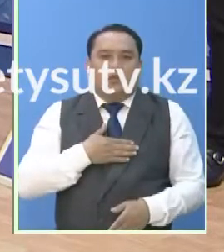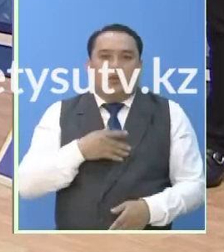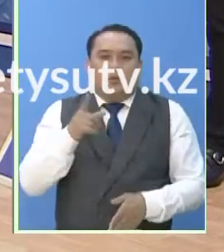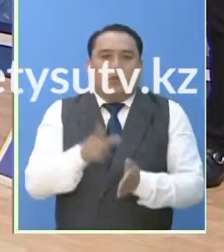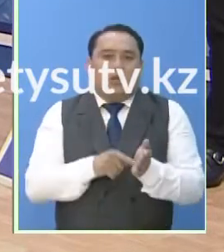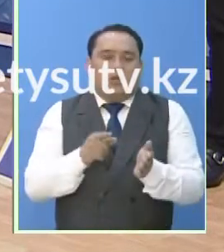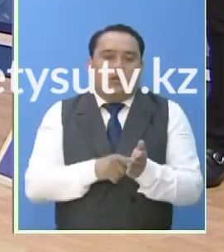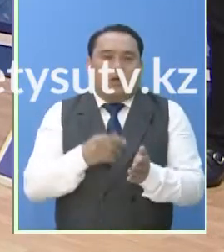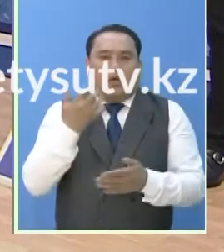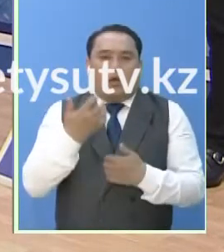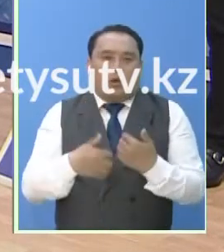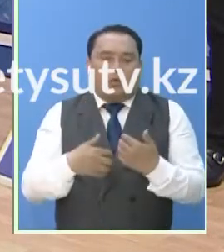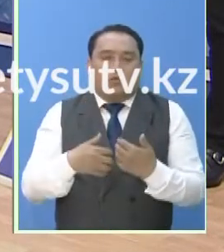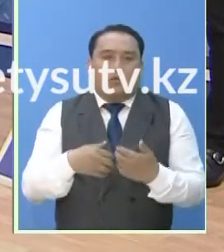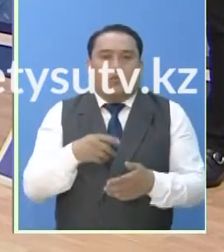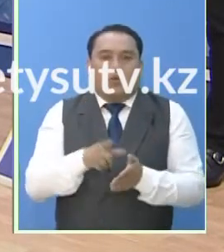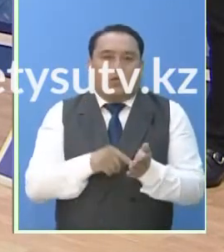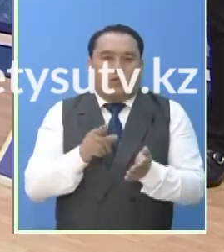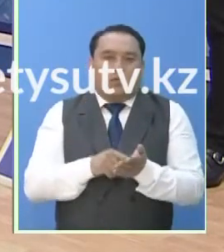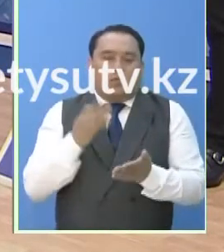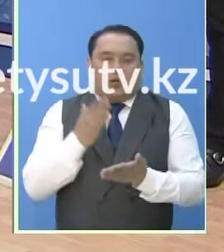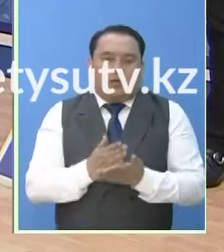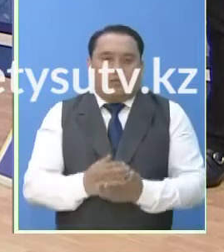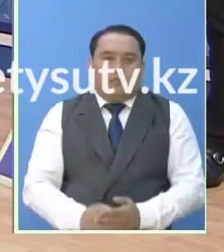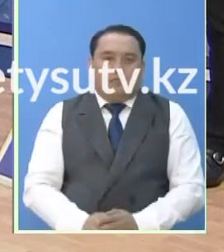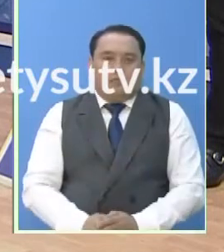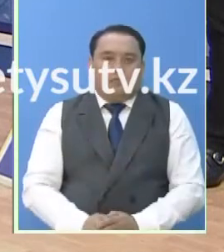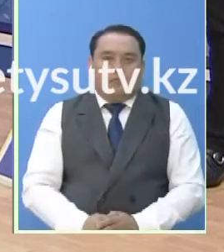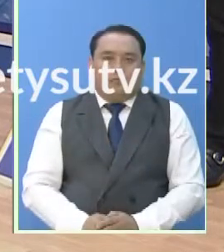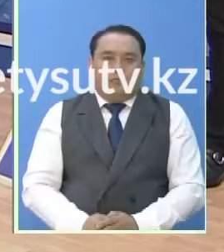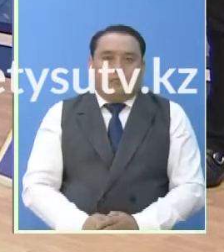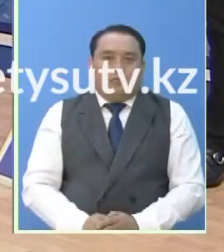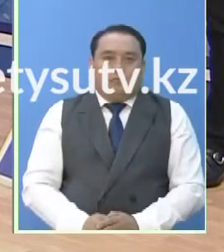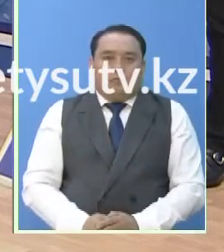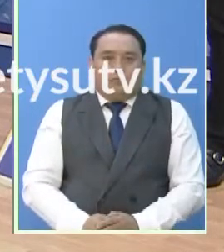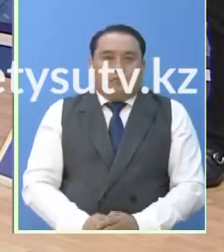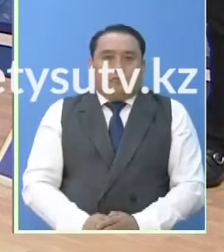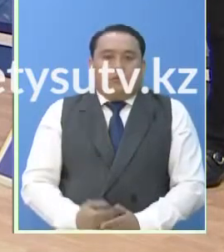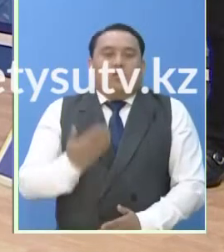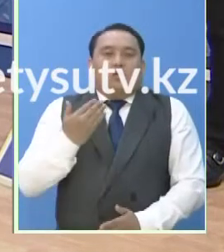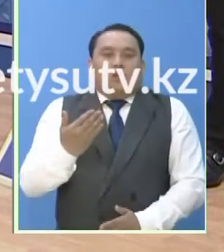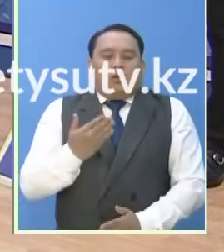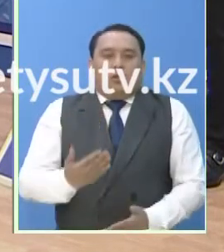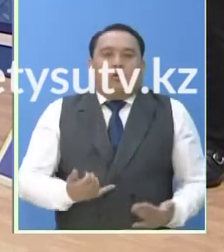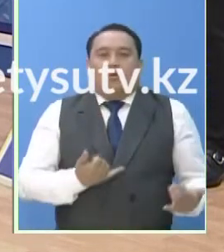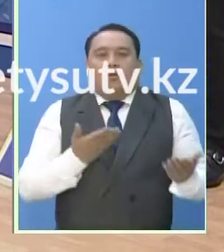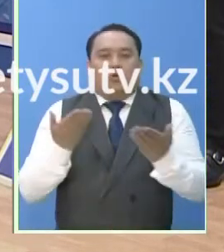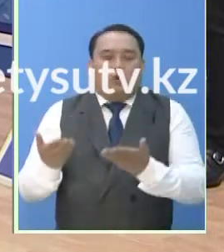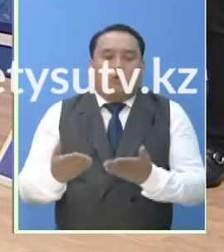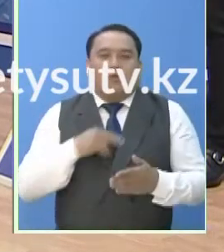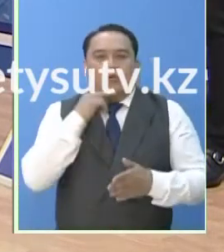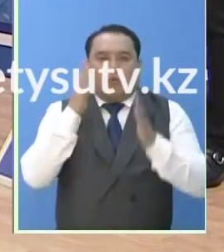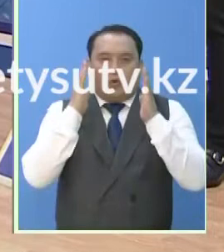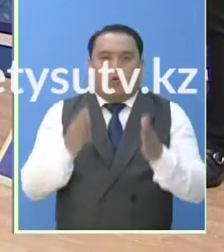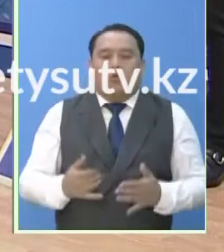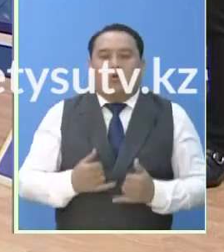зейнеткерлердің арасында ауырушылық үлкен буын, отан буын. Арман Серікұлы, тағы да қош келдіңіз. Уақыт бөліп келгеніңізге